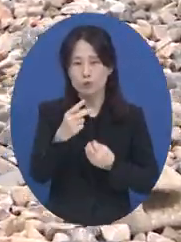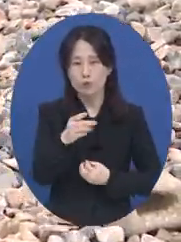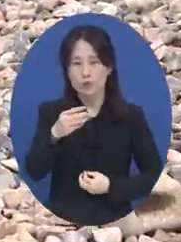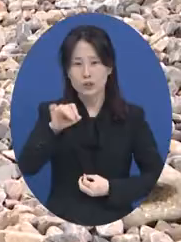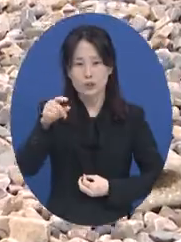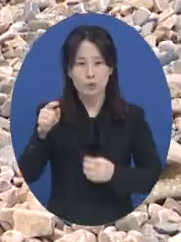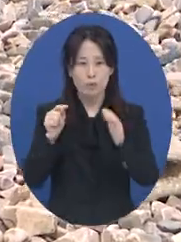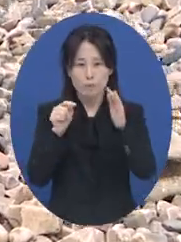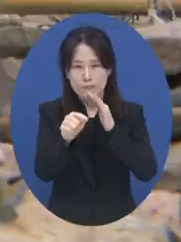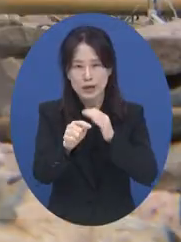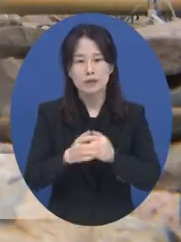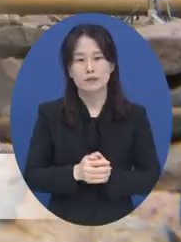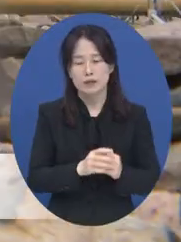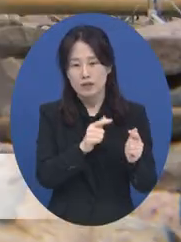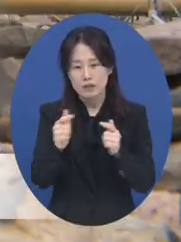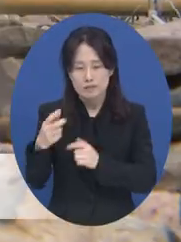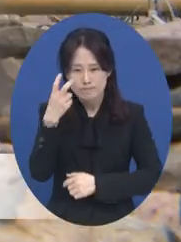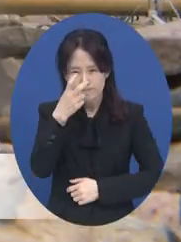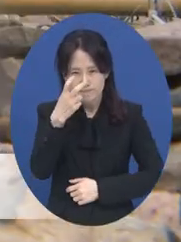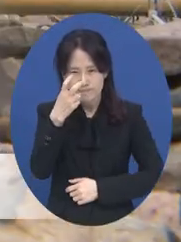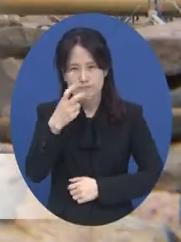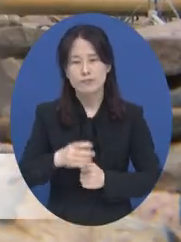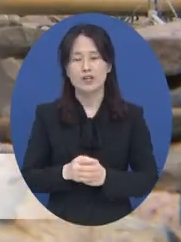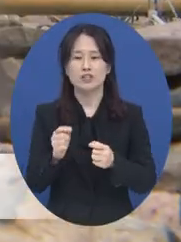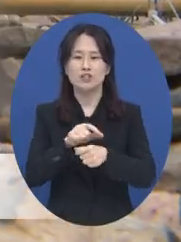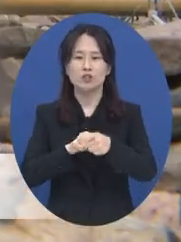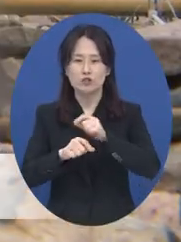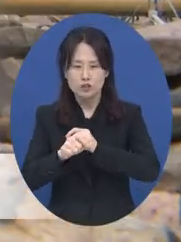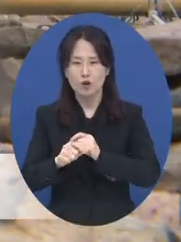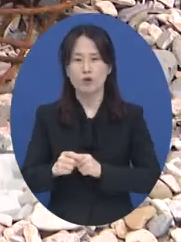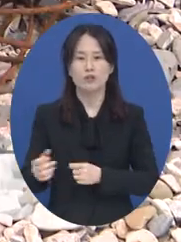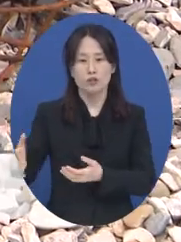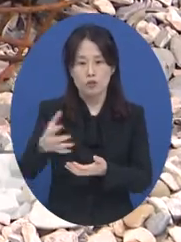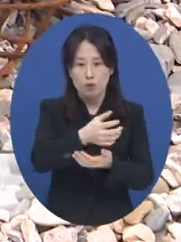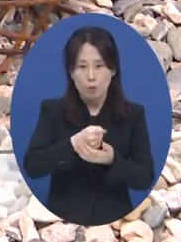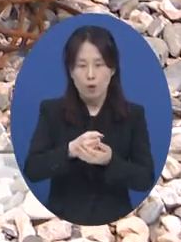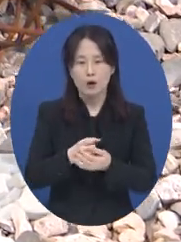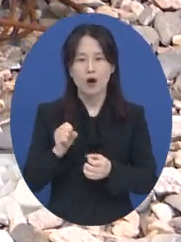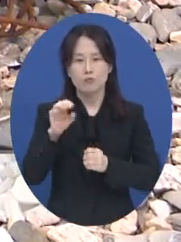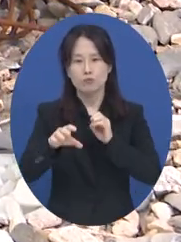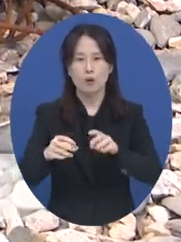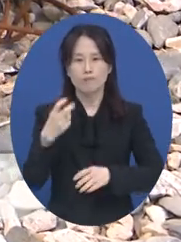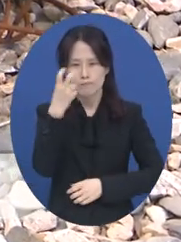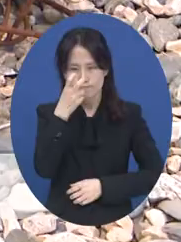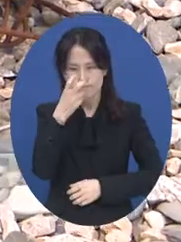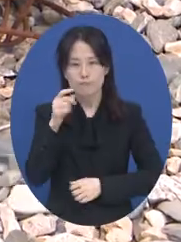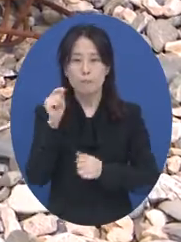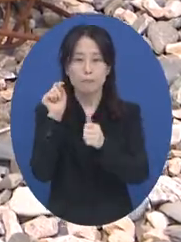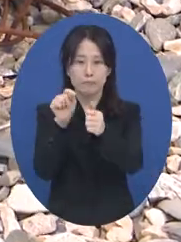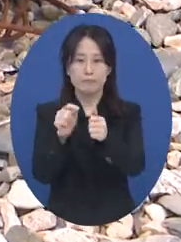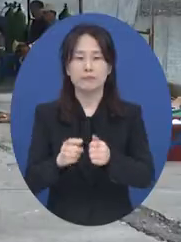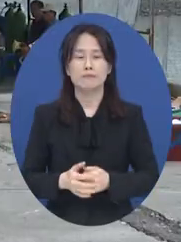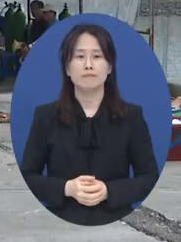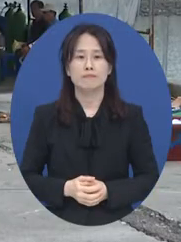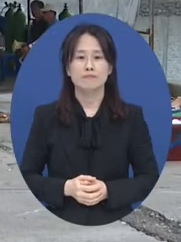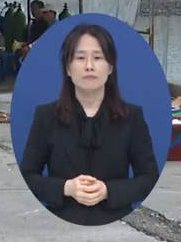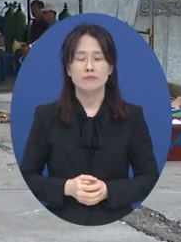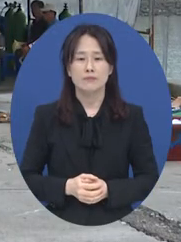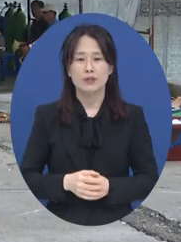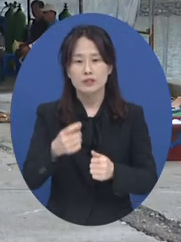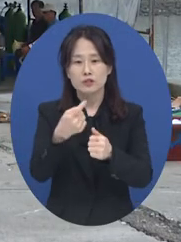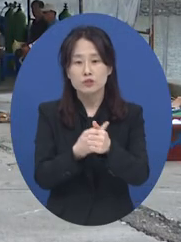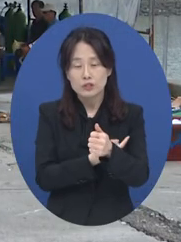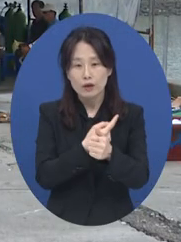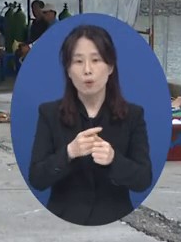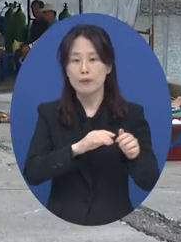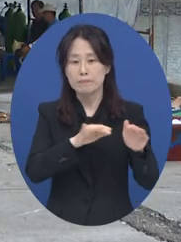무인도인 도리도를 찾아 해양 쓰레기 현황을 확인한 뒤 적극적인 쓰레기 수거와 투기 단속을 지시했습니다. 경기 지역